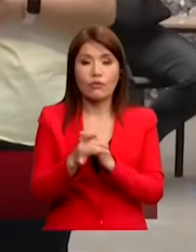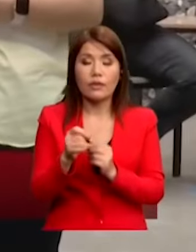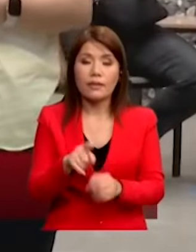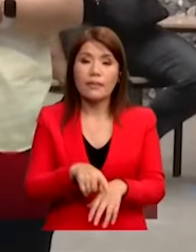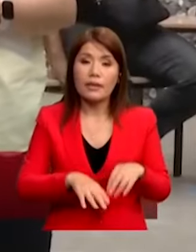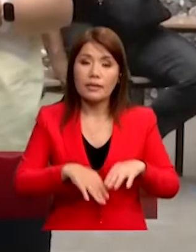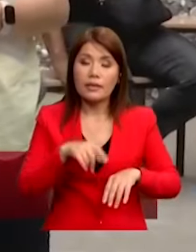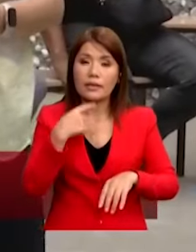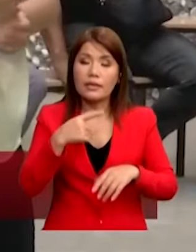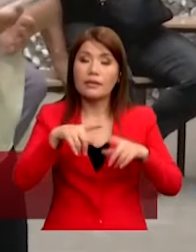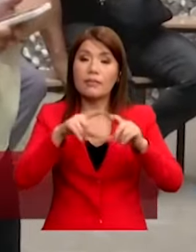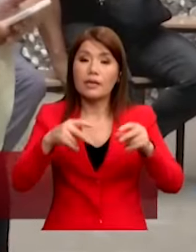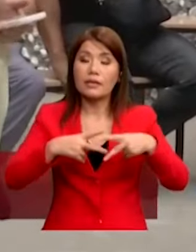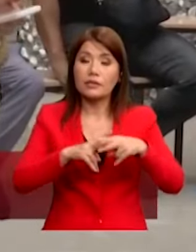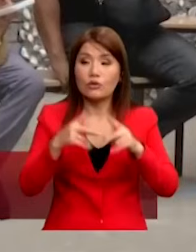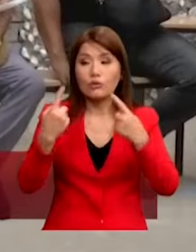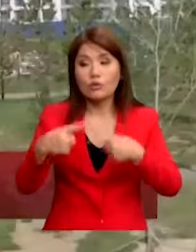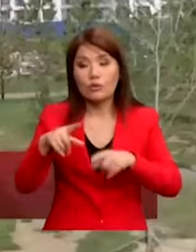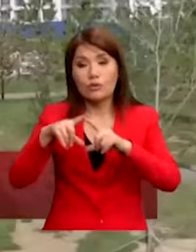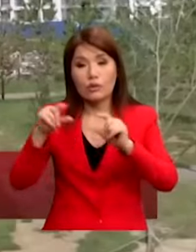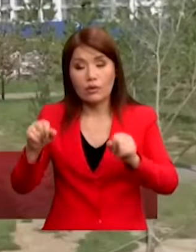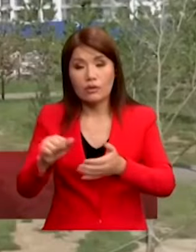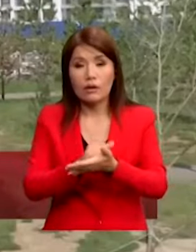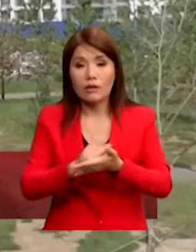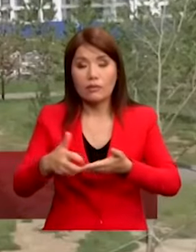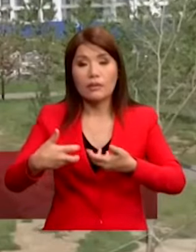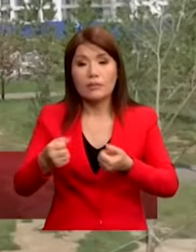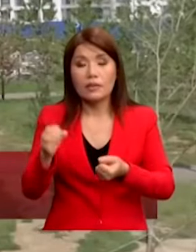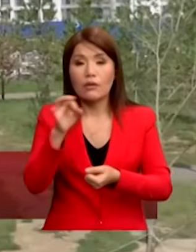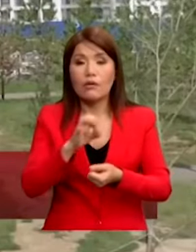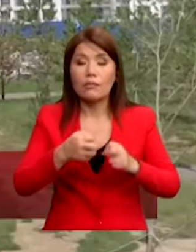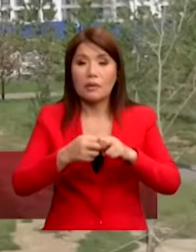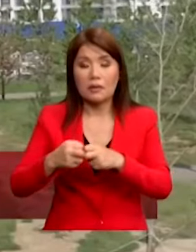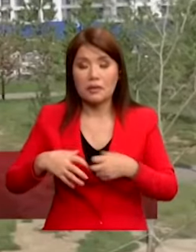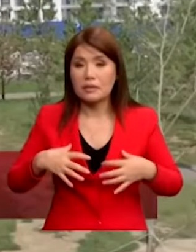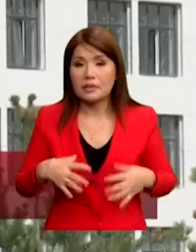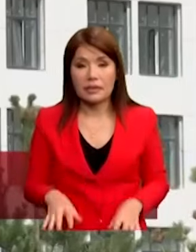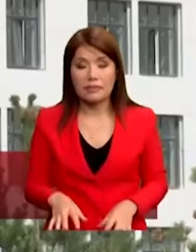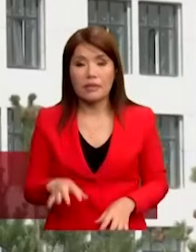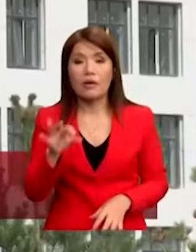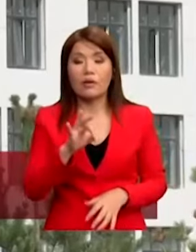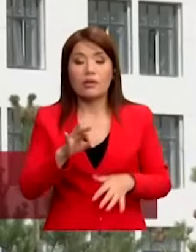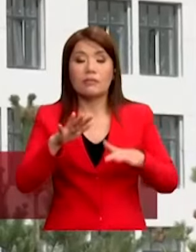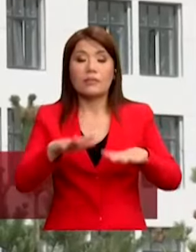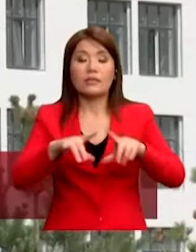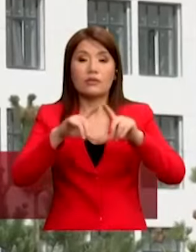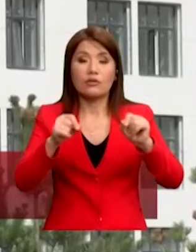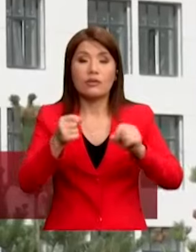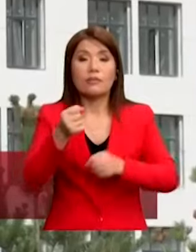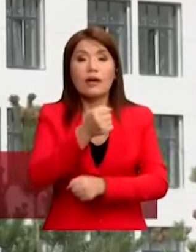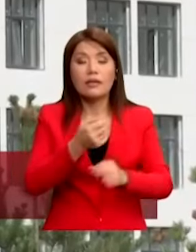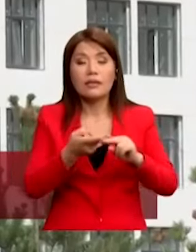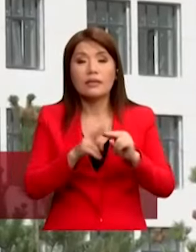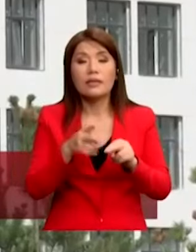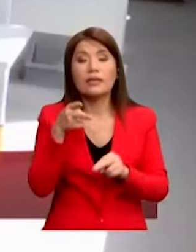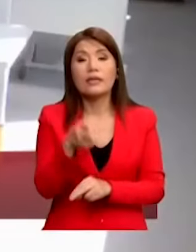мамандары да биыл Астанада ашылатын өзге жайлы мектептерде құжат қабылдауға қатысты мәселе туындамағанын айтты. Сыйымдылығы бір ауысымда 2000 орын